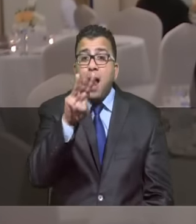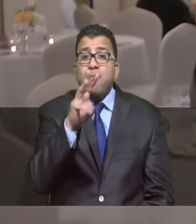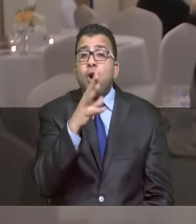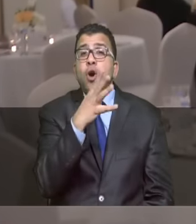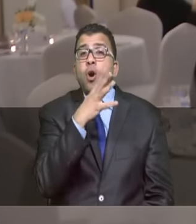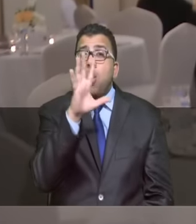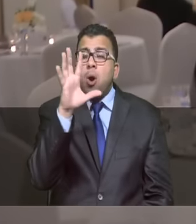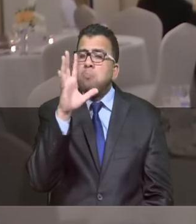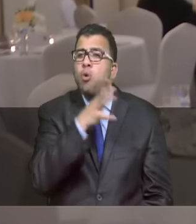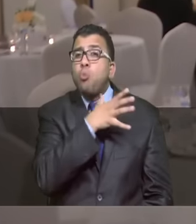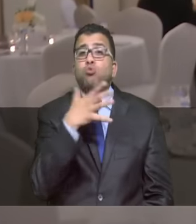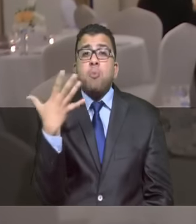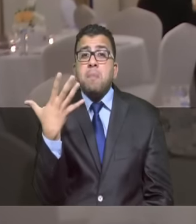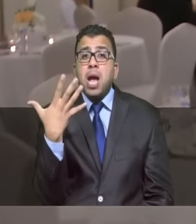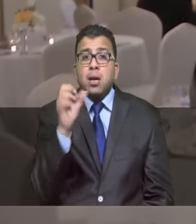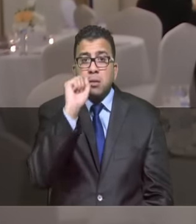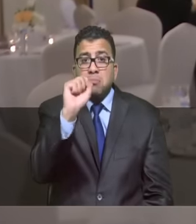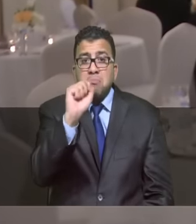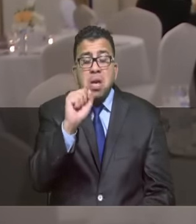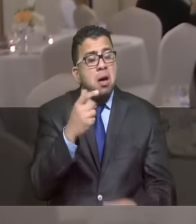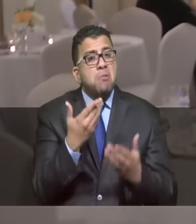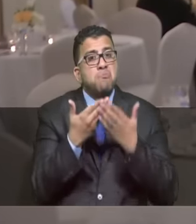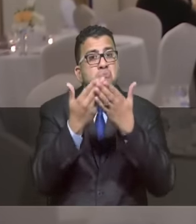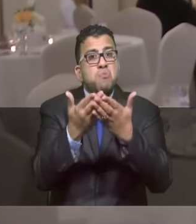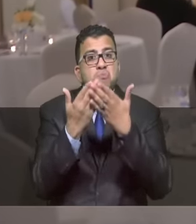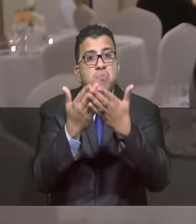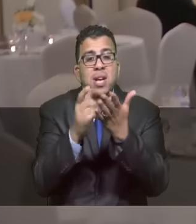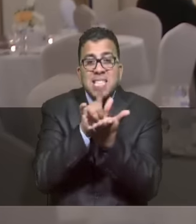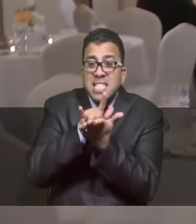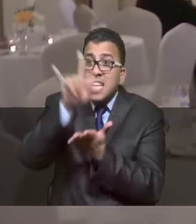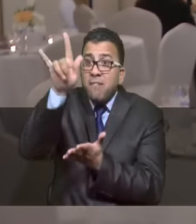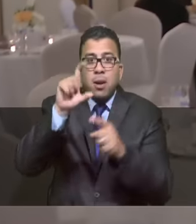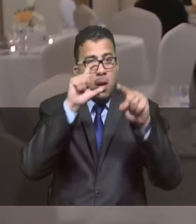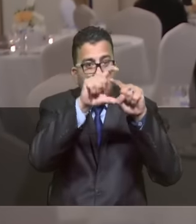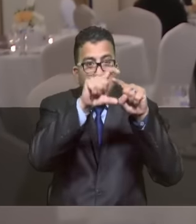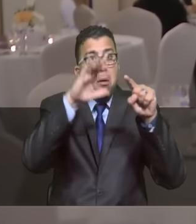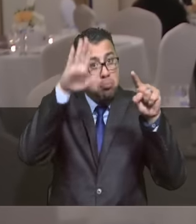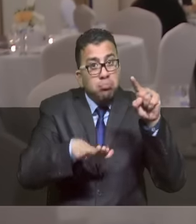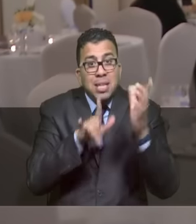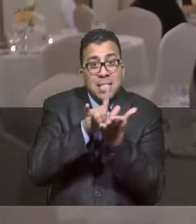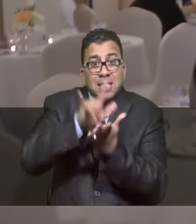خاص بمنسوبي شرطة الشارقة، إن كان من السفر، إن كان من